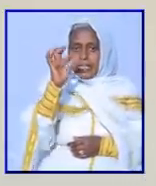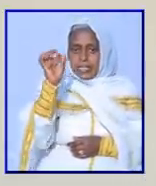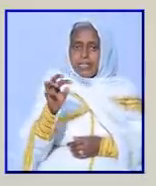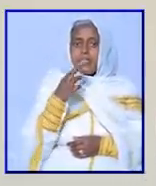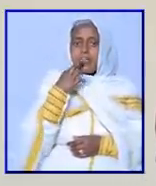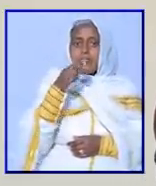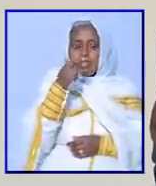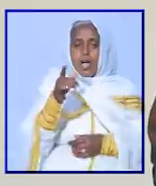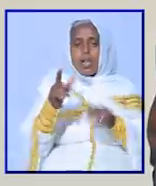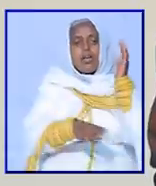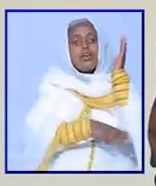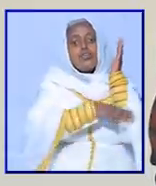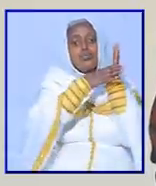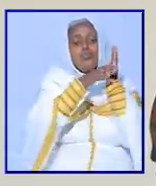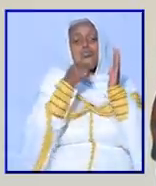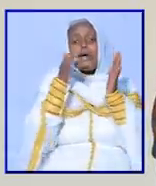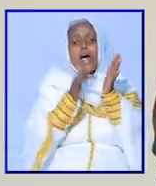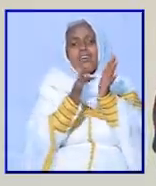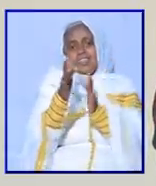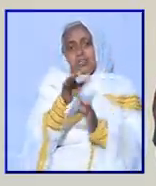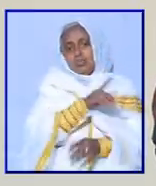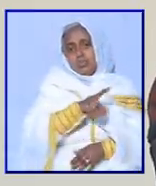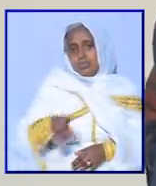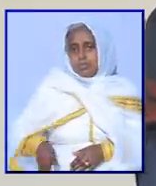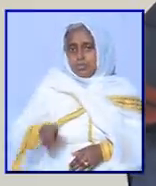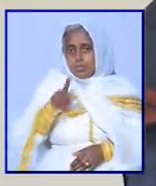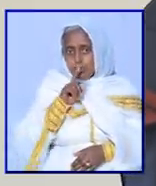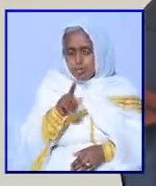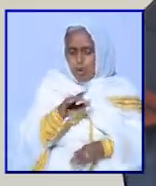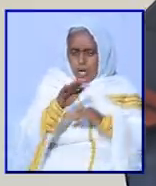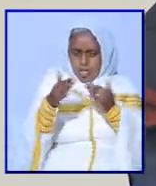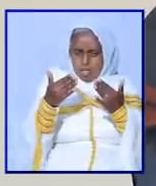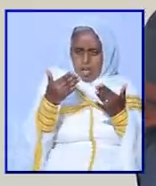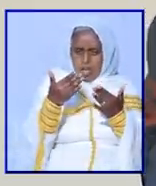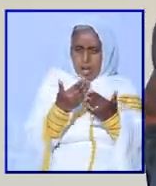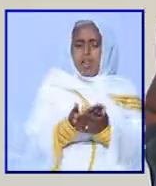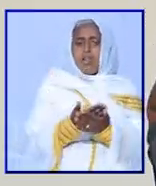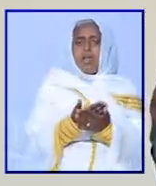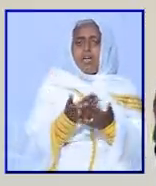ነው? ግንዱ ኢየሱስ ክርስቶስ ነው።